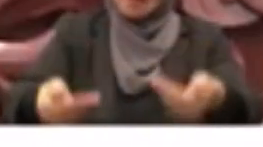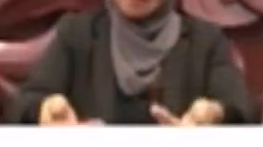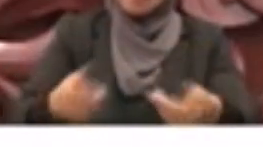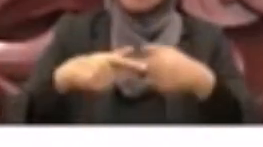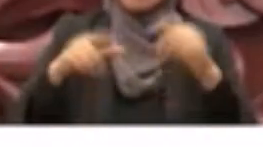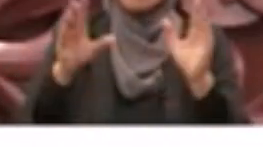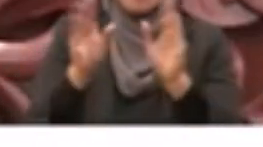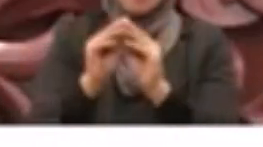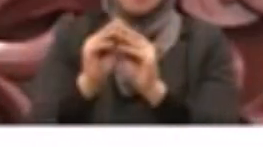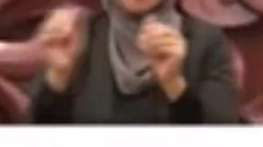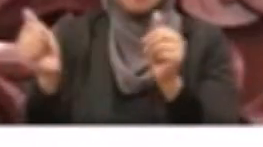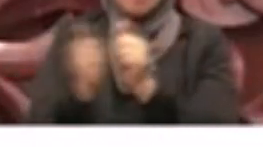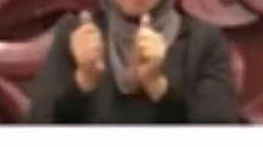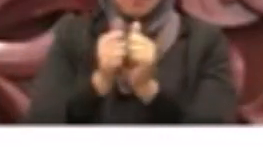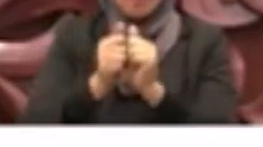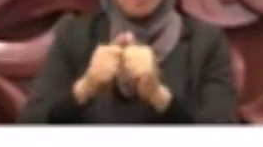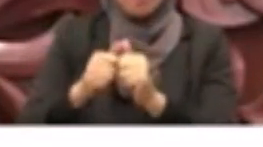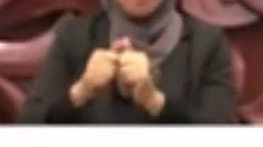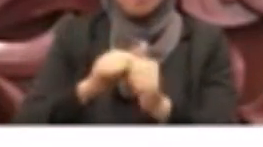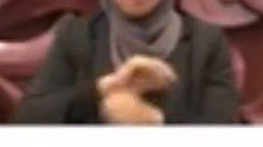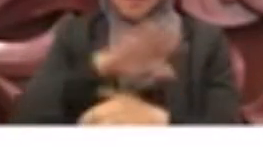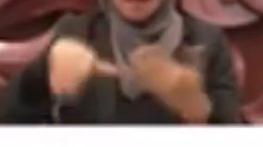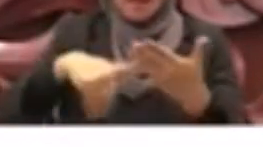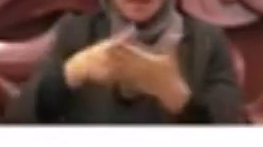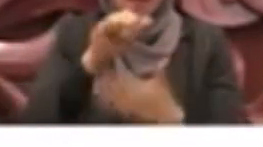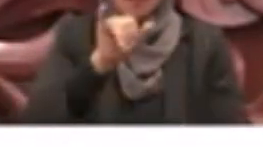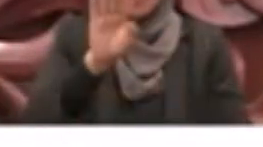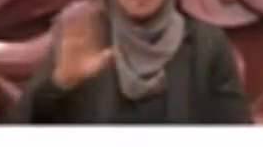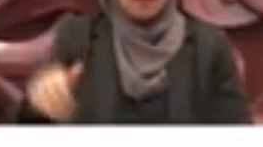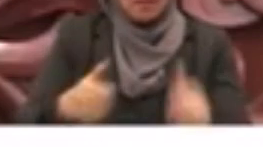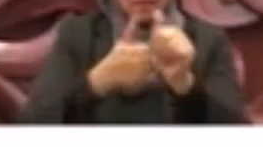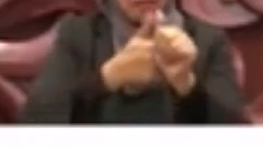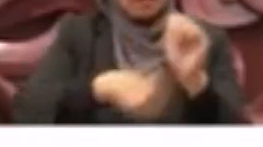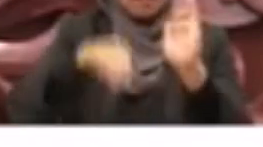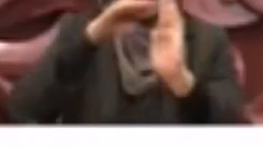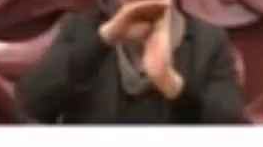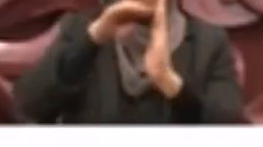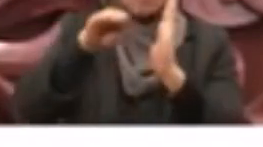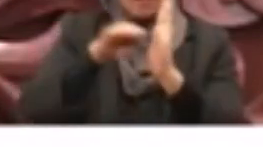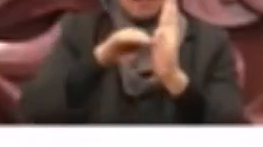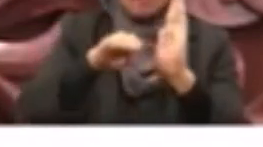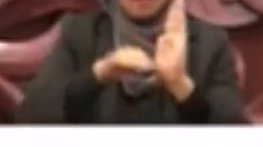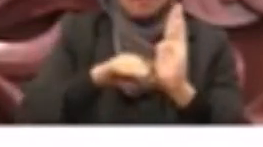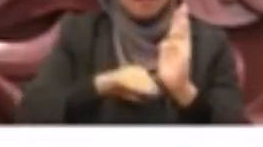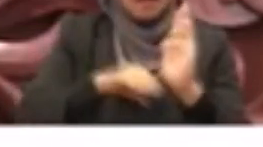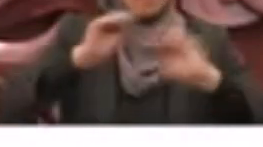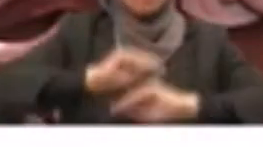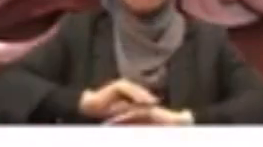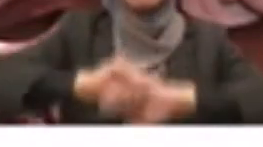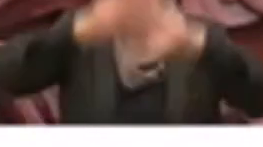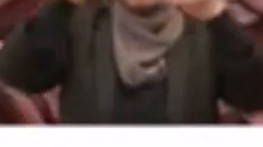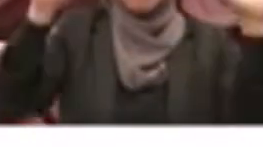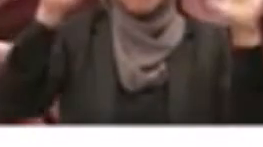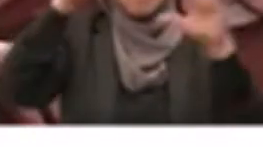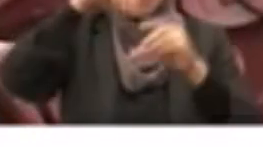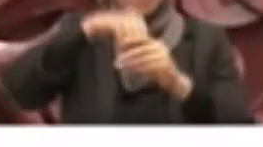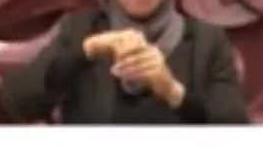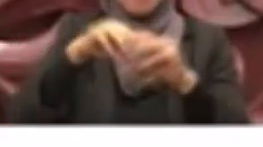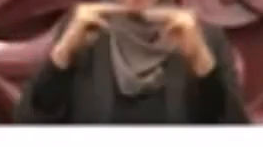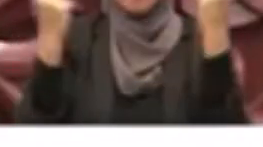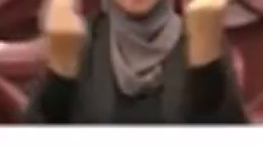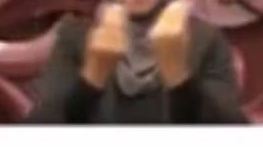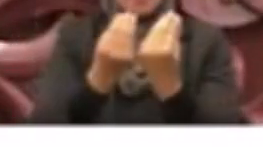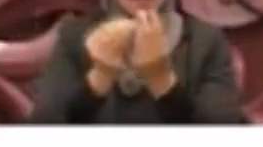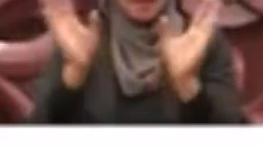alih-alih yang promat seperti yang jelas termaktub dalam peraturan-peraturan majelis mensyarat dewan